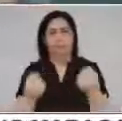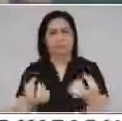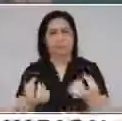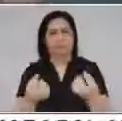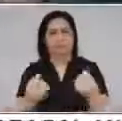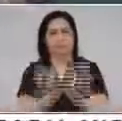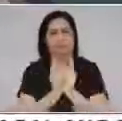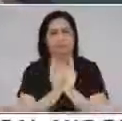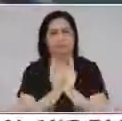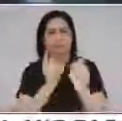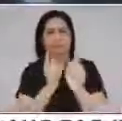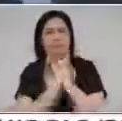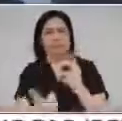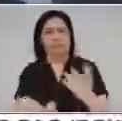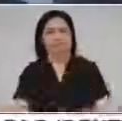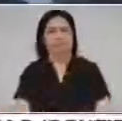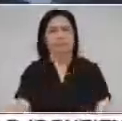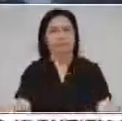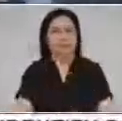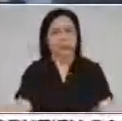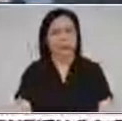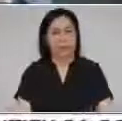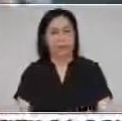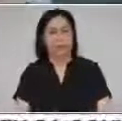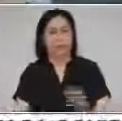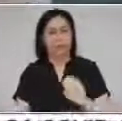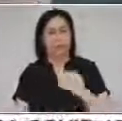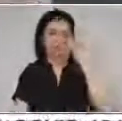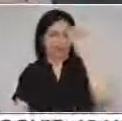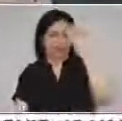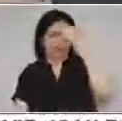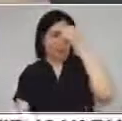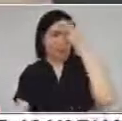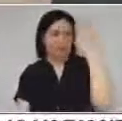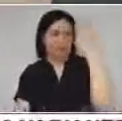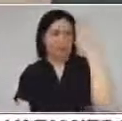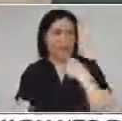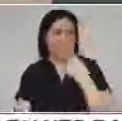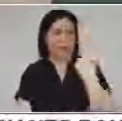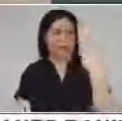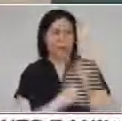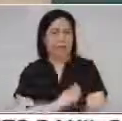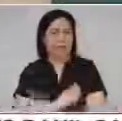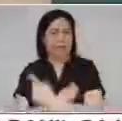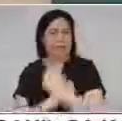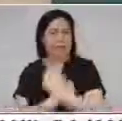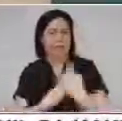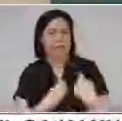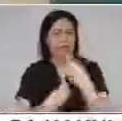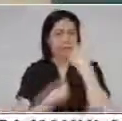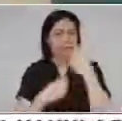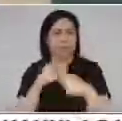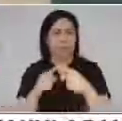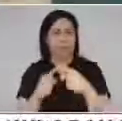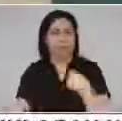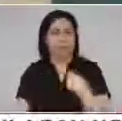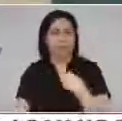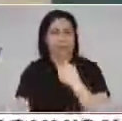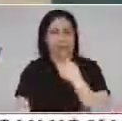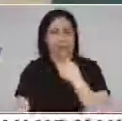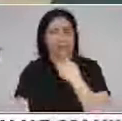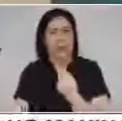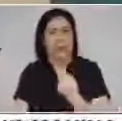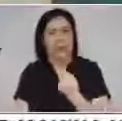lalo-lalo na dito sa COVID-19. Alam mo ba doon sa Bayanihan 1, Bayanihan 2, mayroong direct responsibility ang